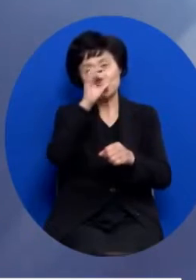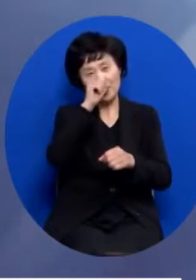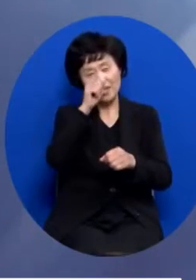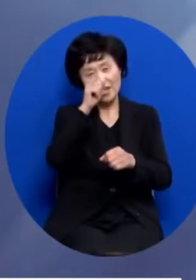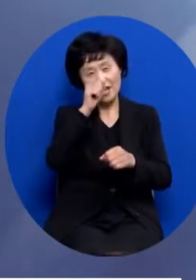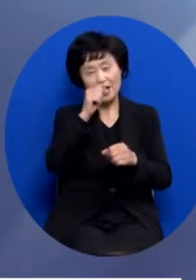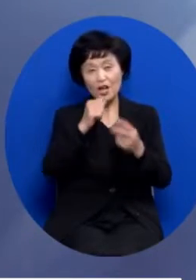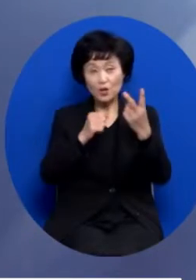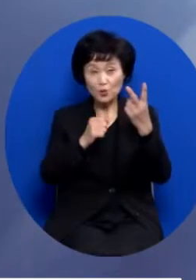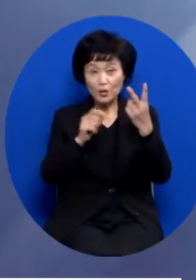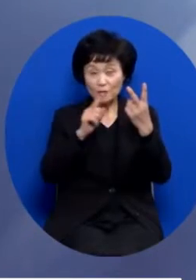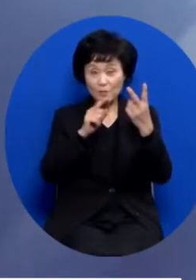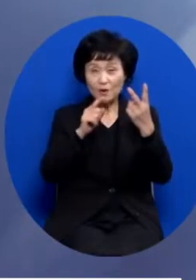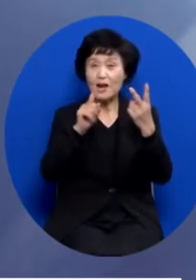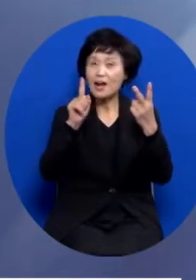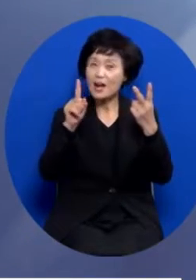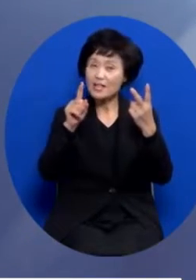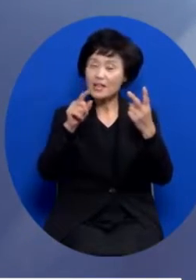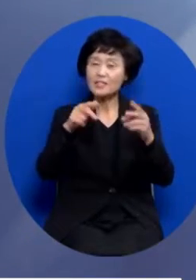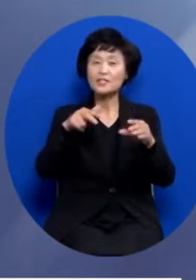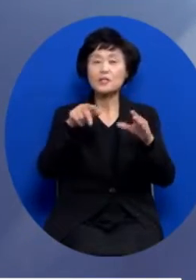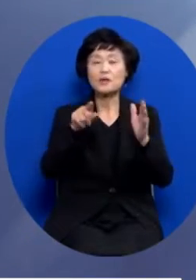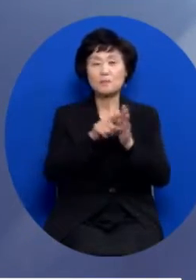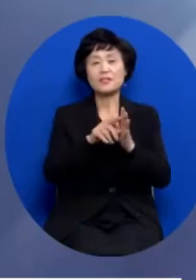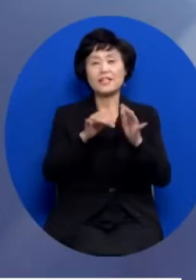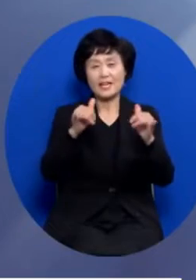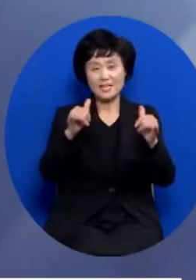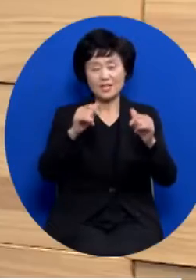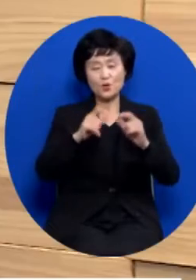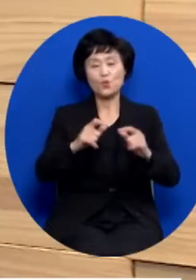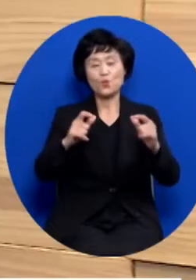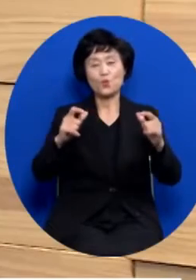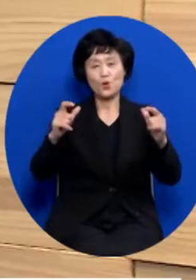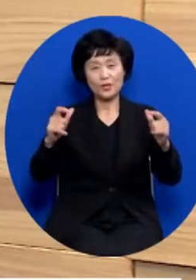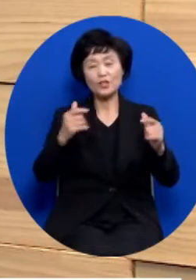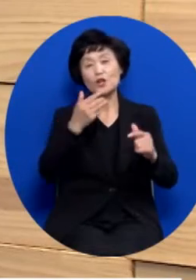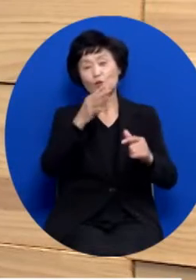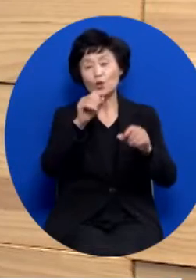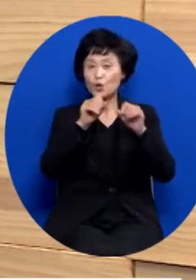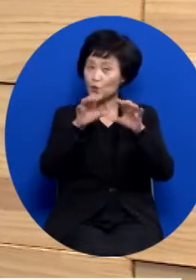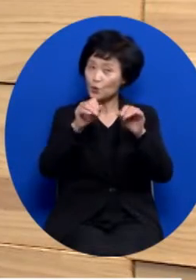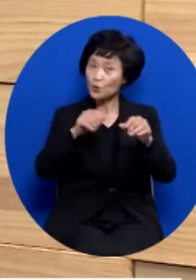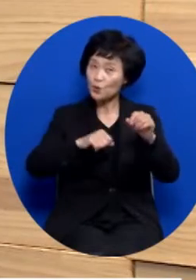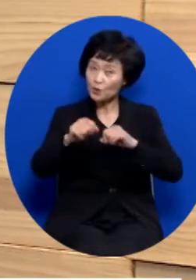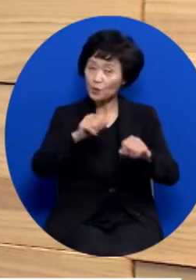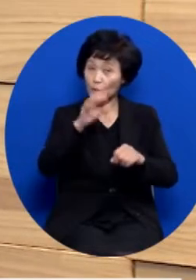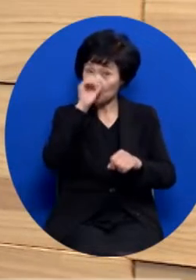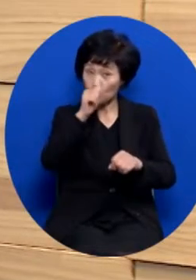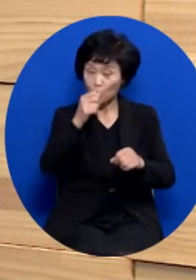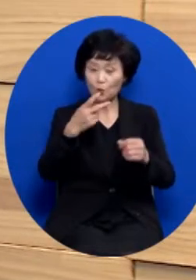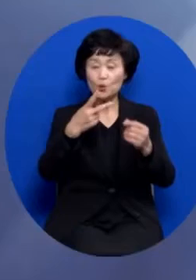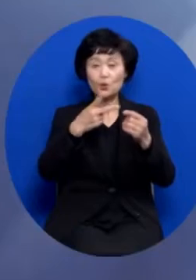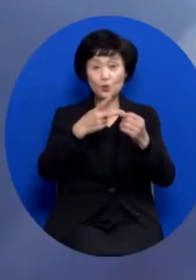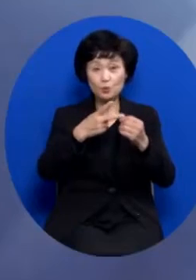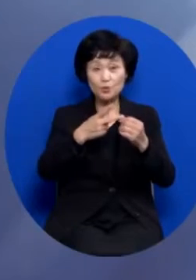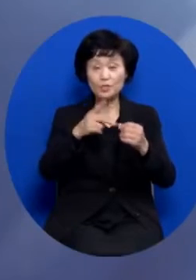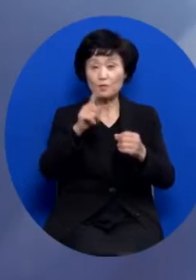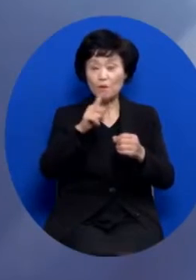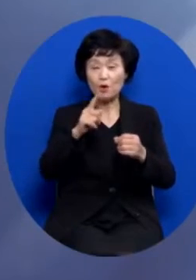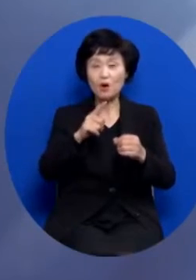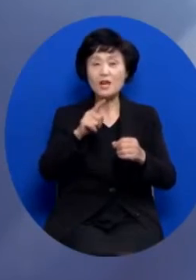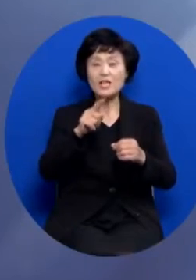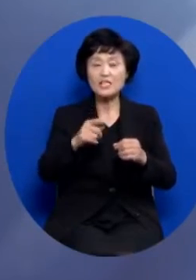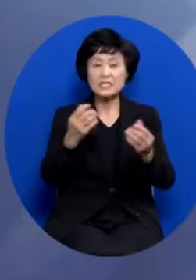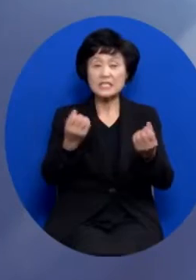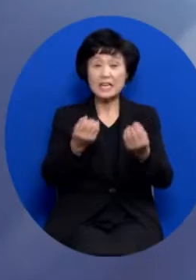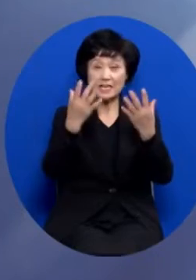하나는 종교인, 신앙인을 확대해 갈 수 있는 포교 활동에도 의미가 있고요. 두 번째는 그 자체가 우리 국민적